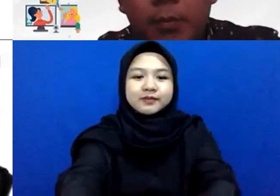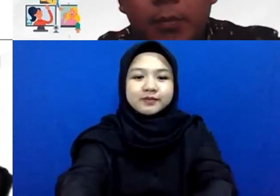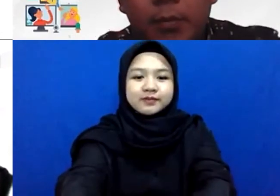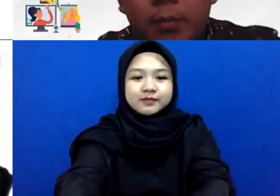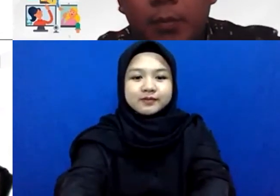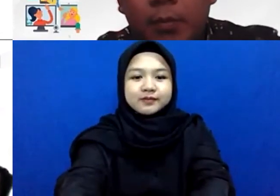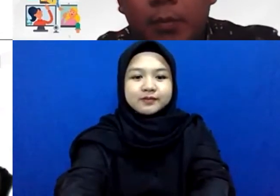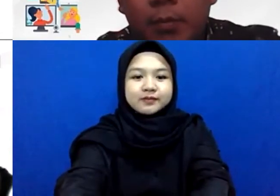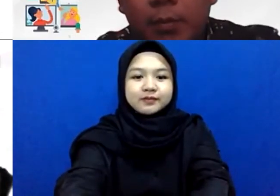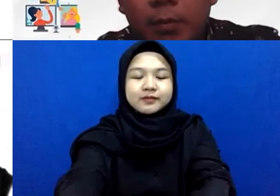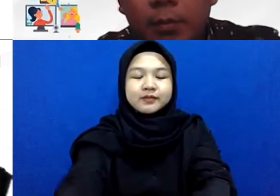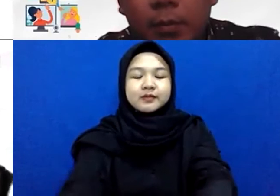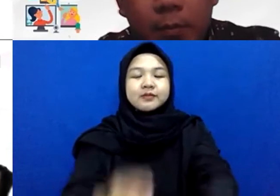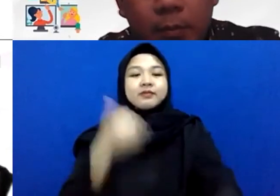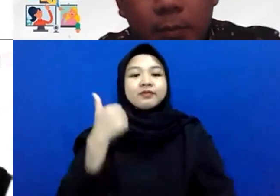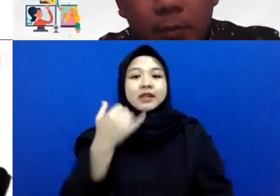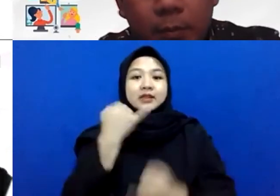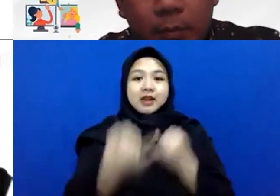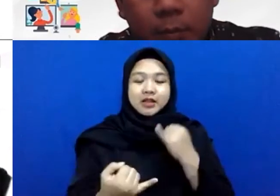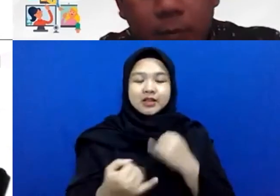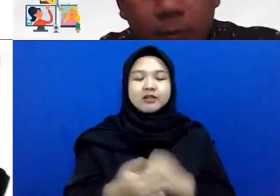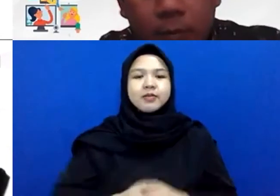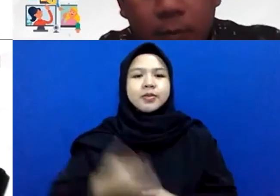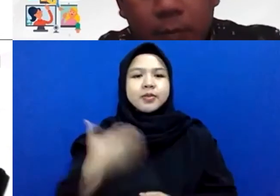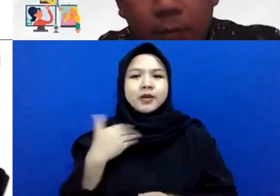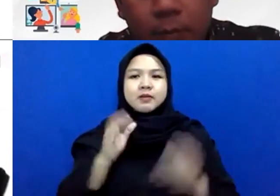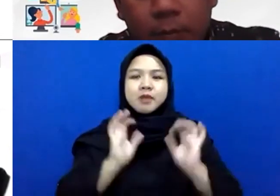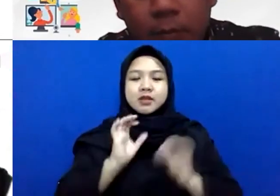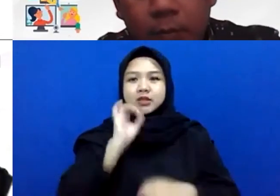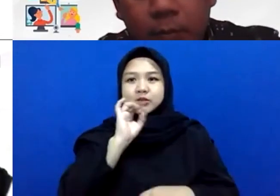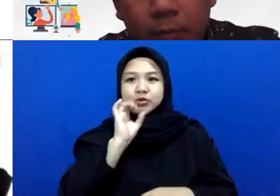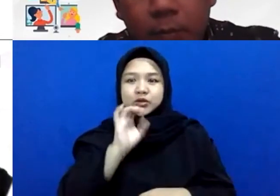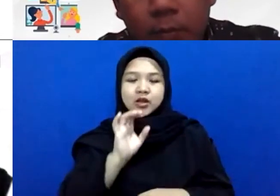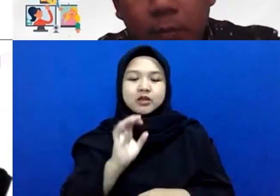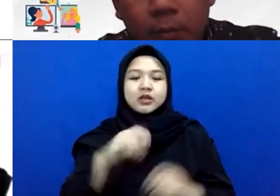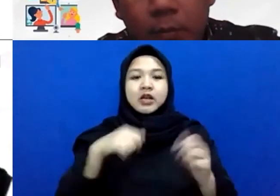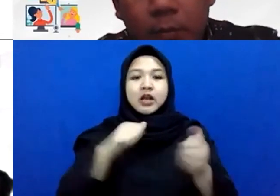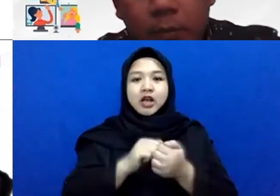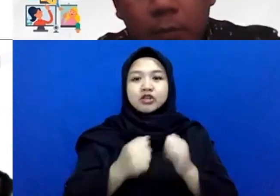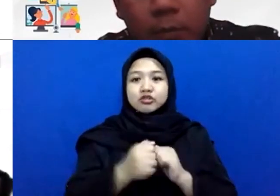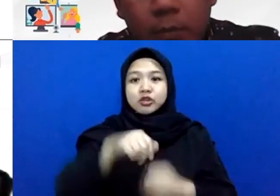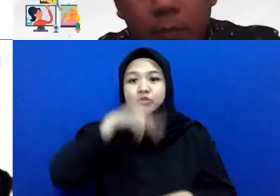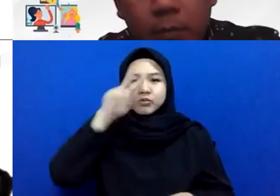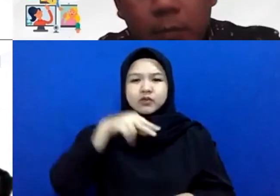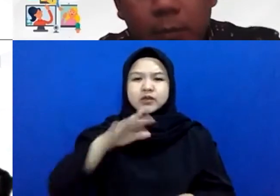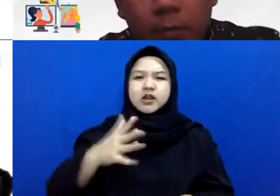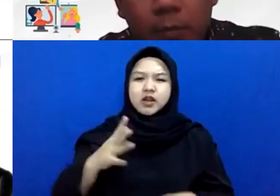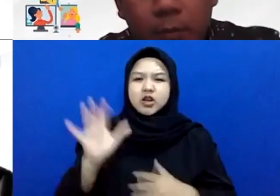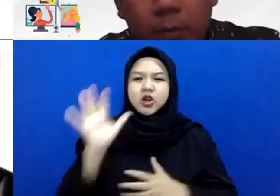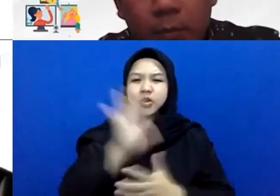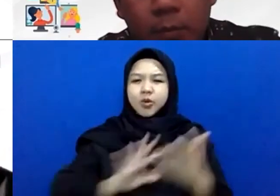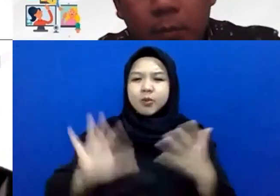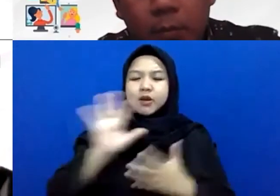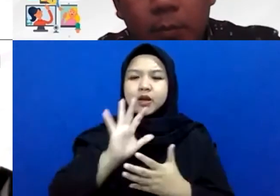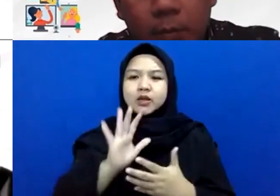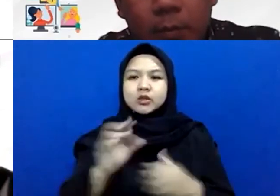terakhir nih. Tadi juga banyak disebutkan kan kasus yang disupervisi itu terkadang kompleks,